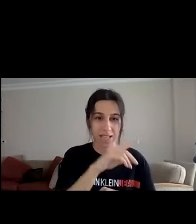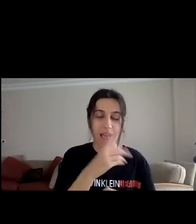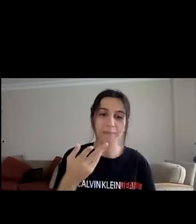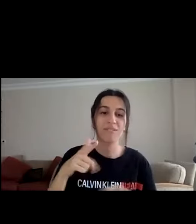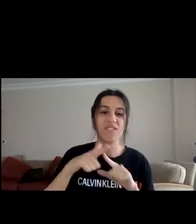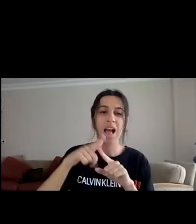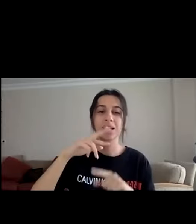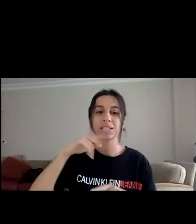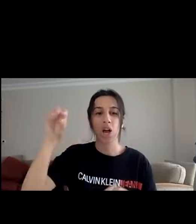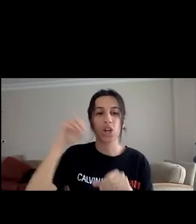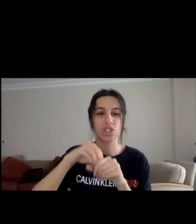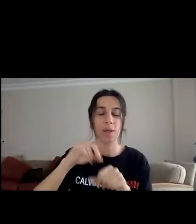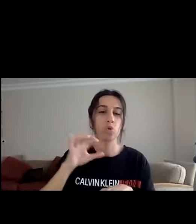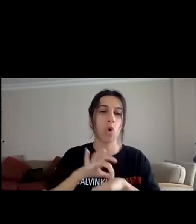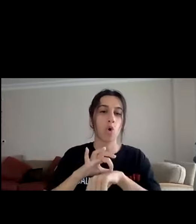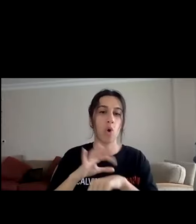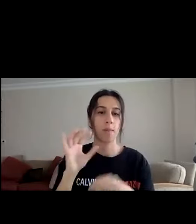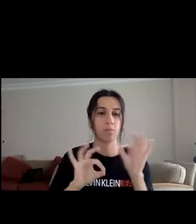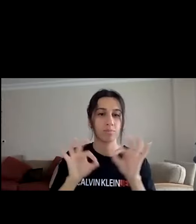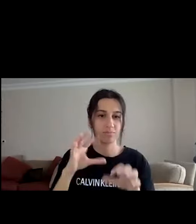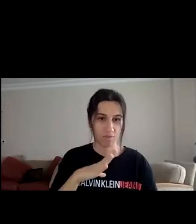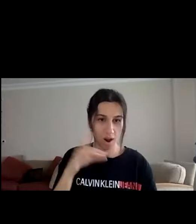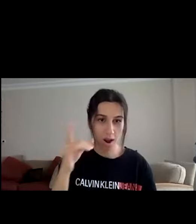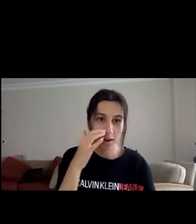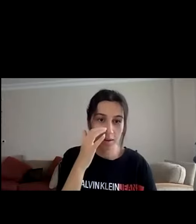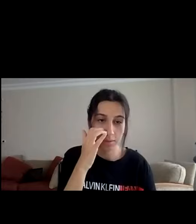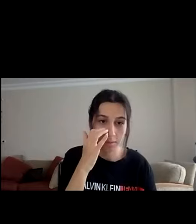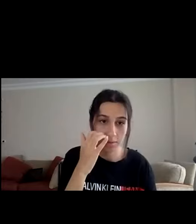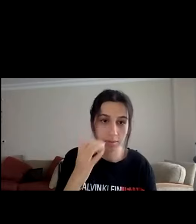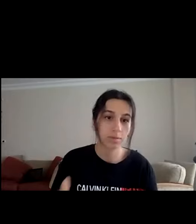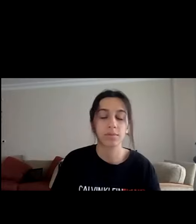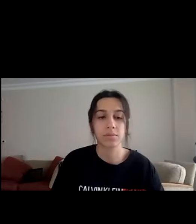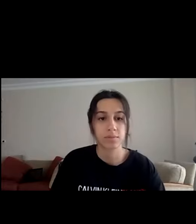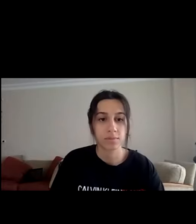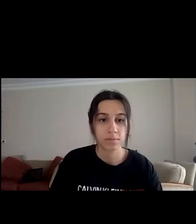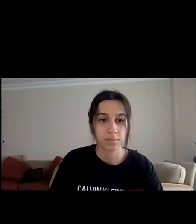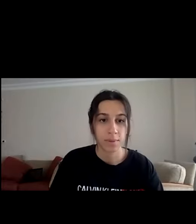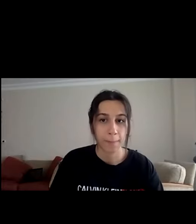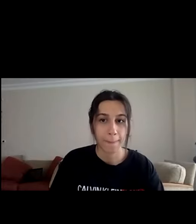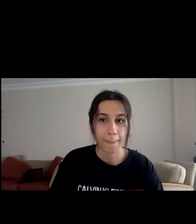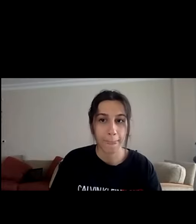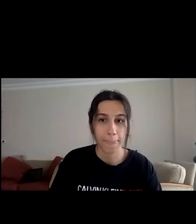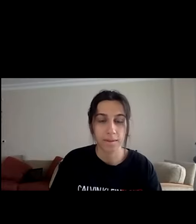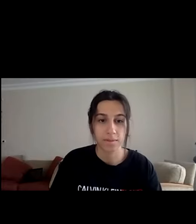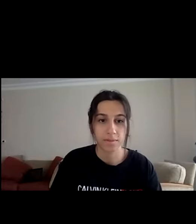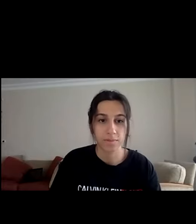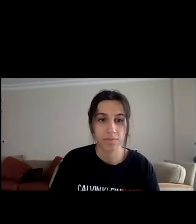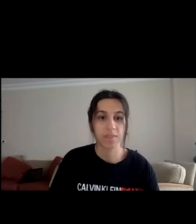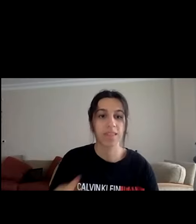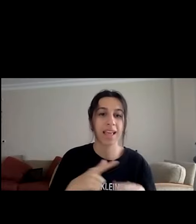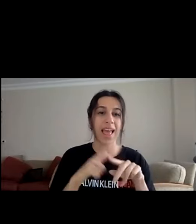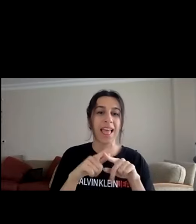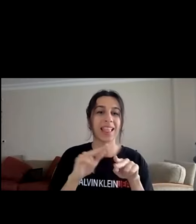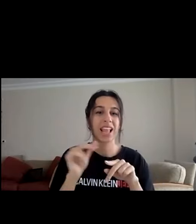doktora şeyim var, programında yürüttüğüm çalışmalar oldu o dönemde. Etkileşim tasarımı,